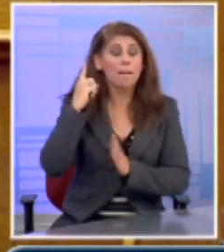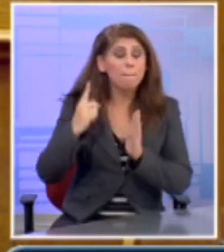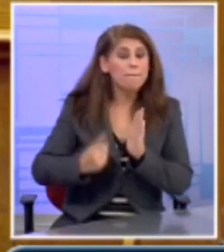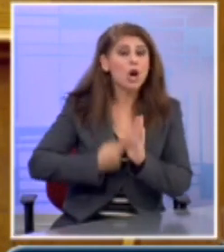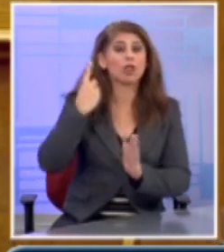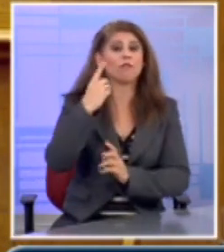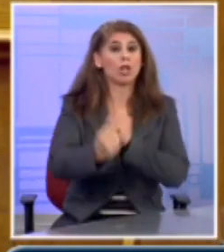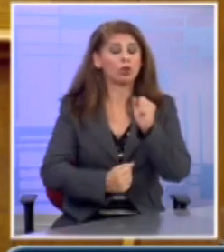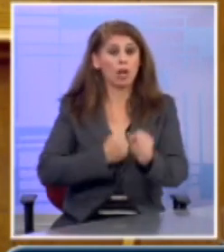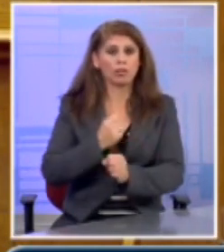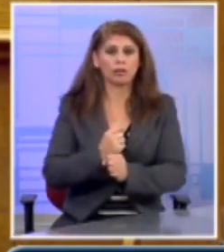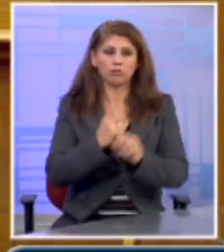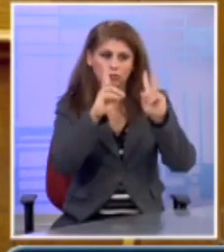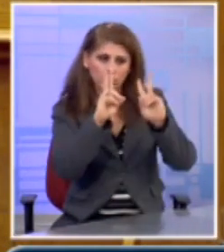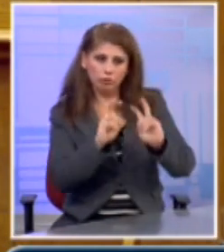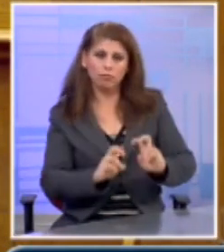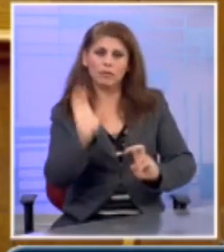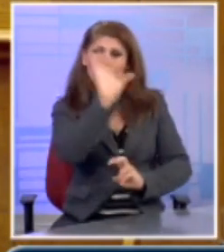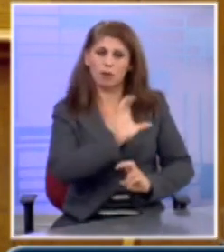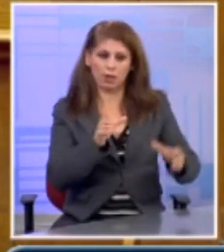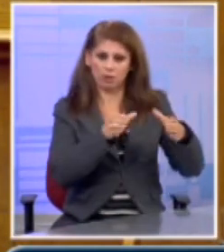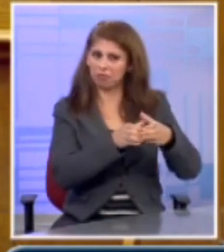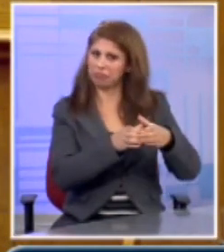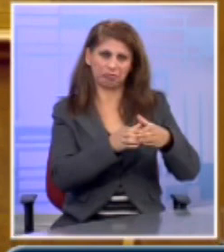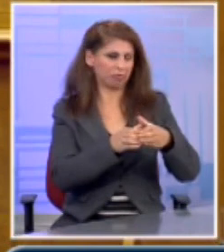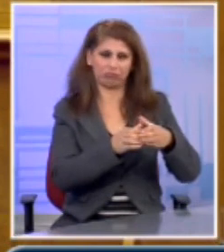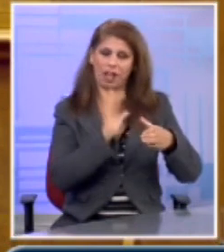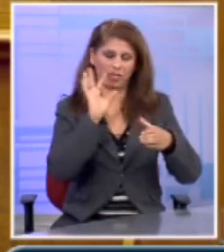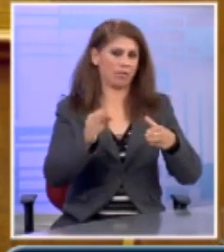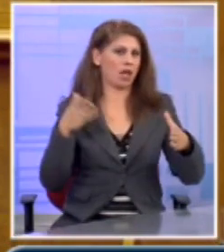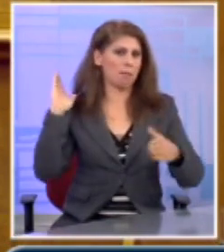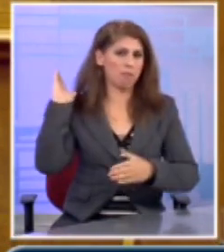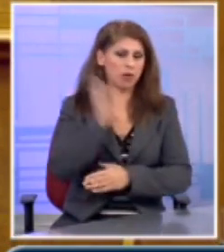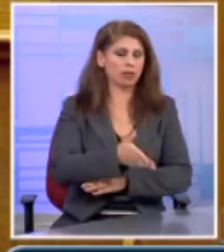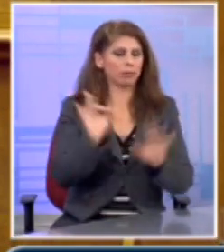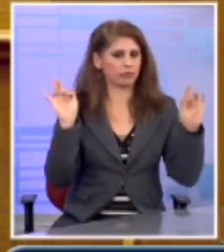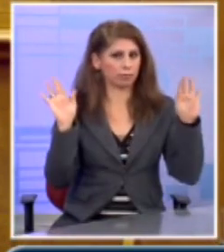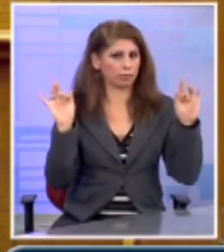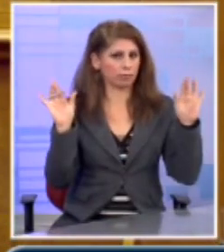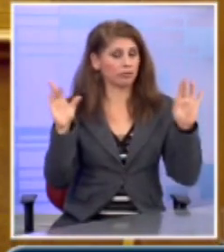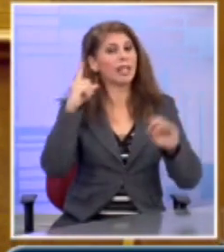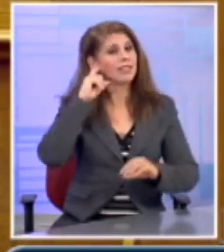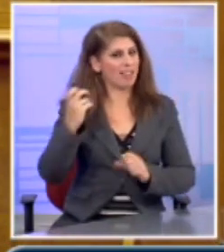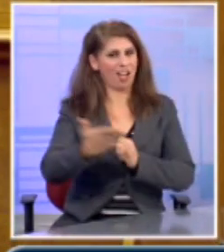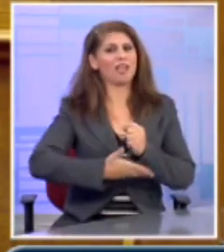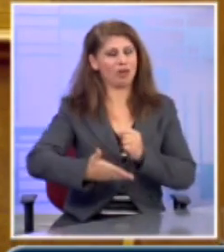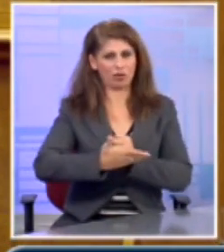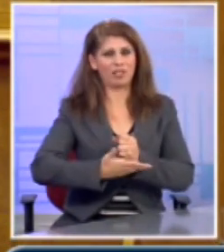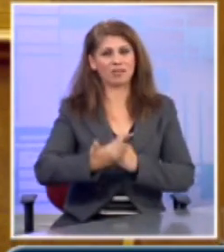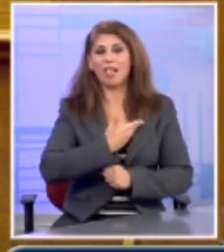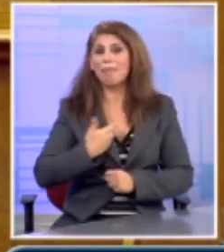χρονιά που ο έλεγχος Ευρωπαϊκής Επιτροπής δεν κατέληξε σε πρόστιμο. Γνωρίζουν οι αγρότες ότι εμείς